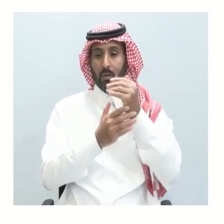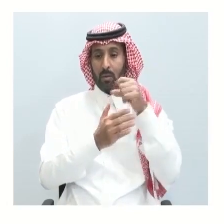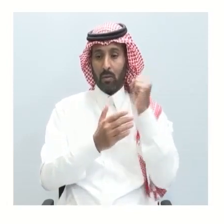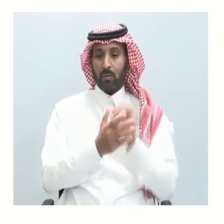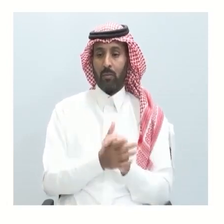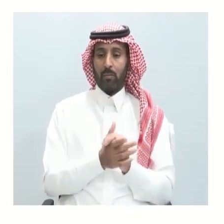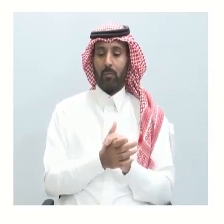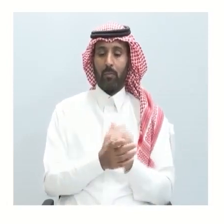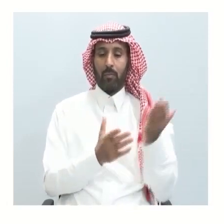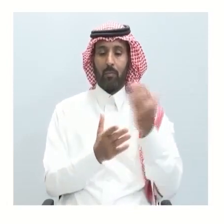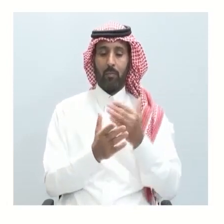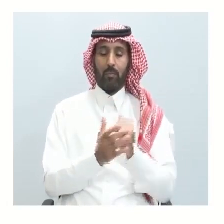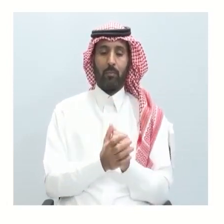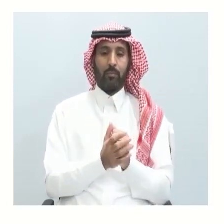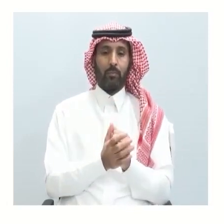2.